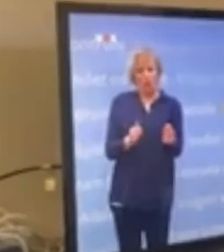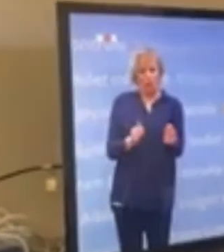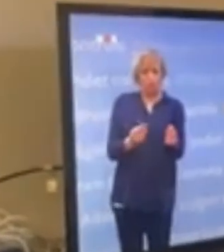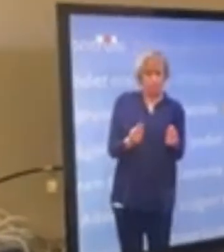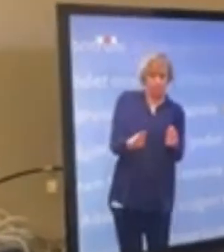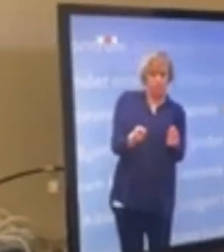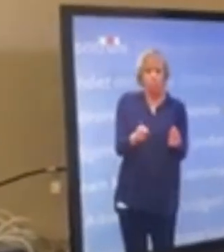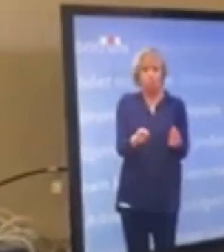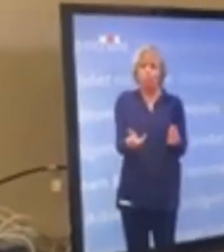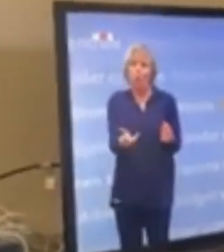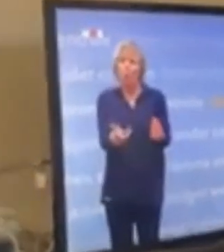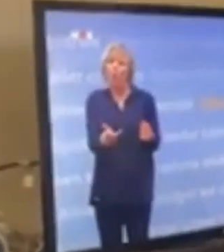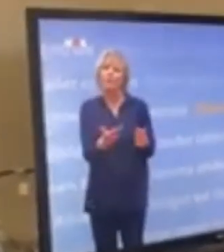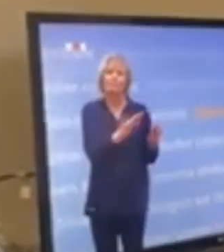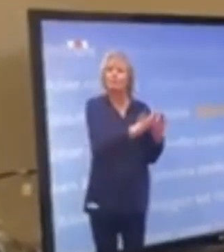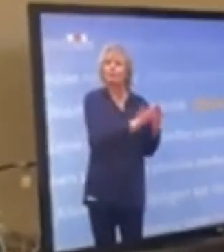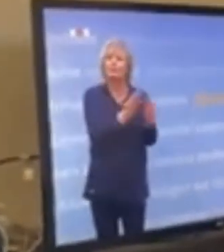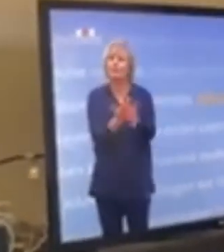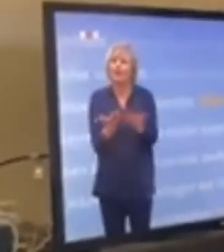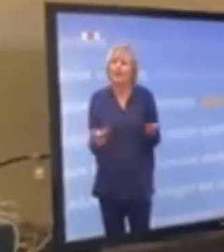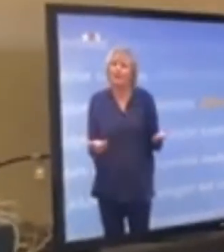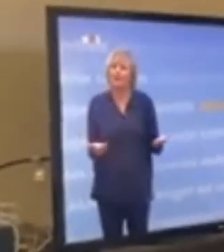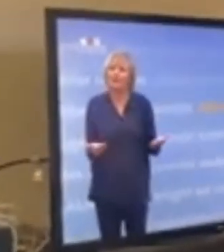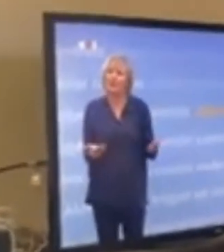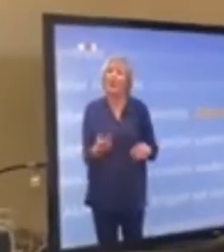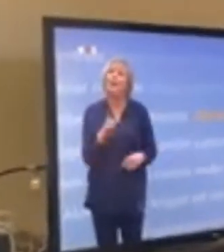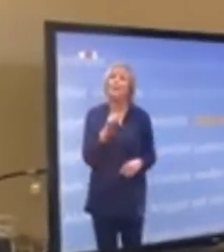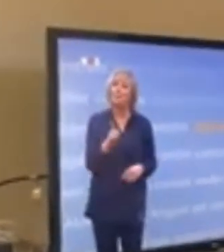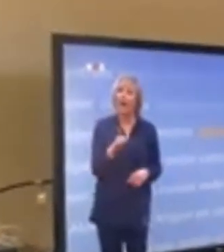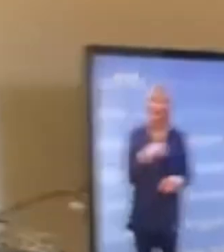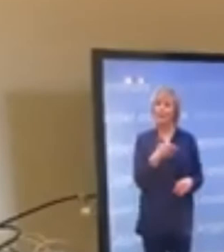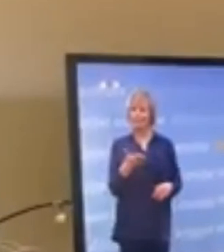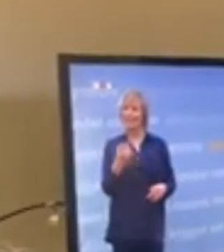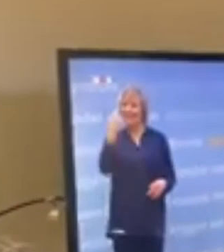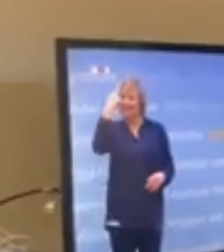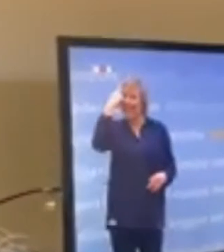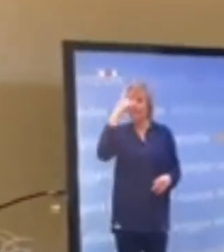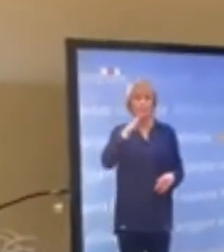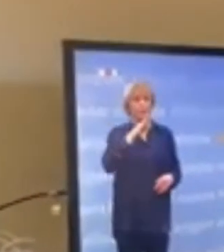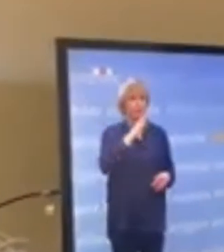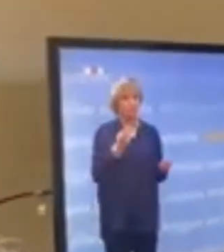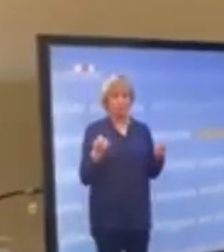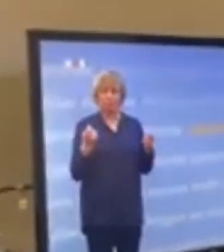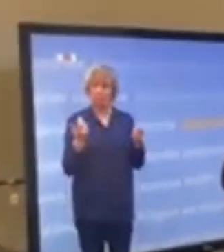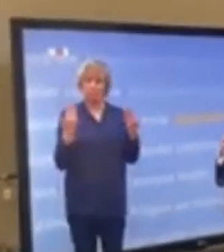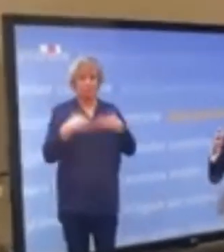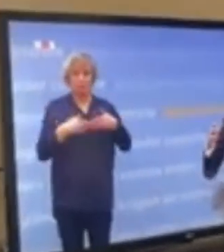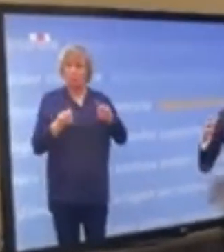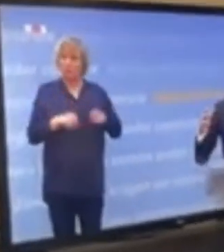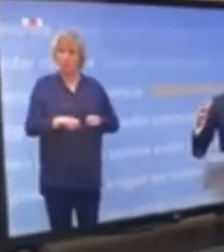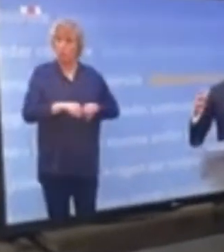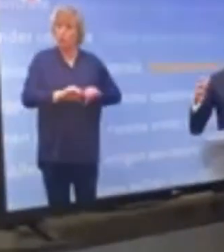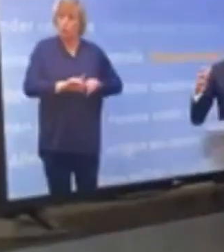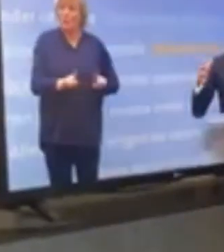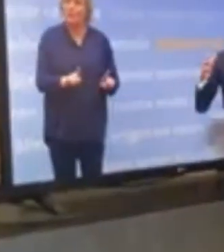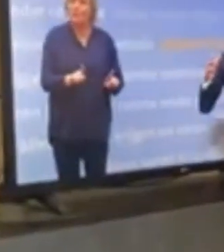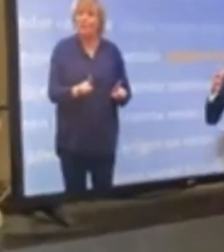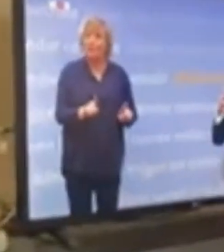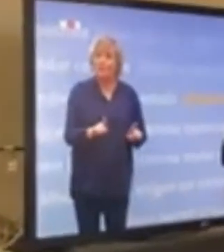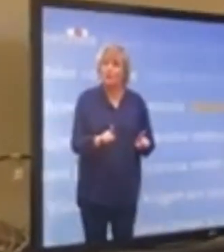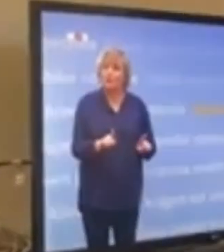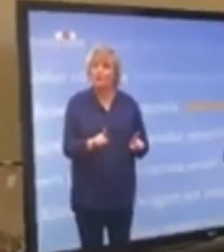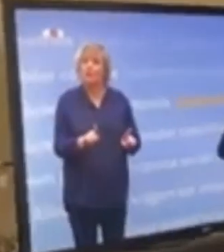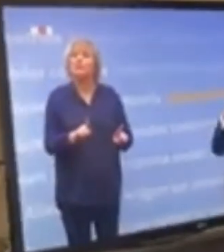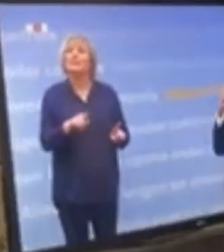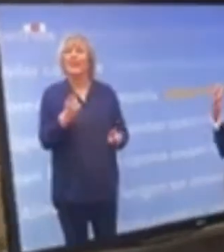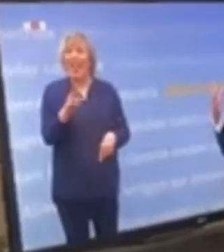geen wiskunde in dat opzicht. En tegelijkertijd is het toch ook weer wel wiskunde. We weten namelijk wel dat als we het niet doen, en we hebben te maken met een